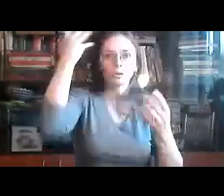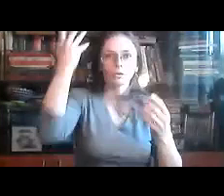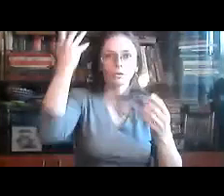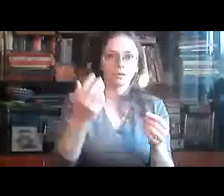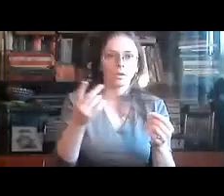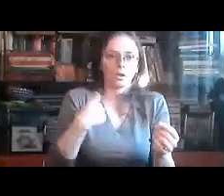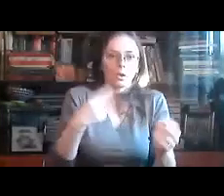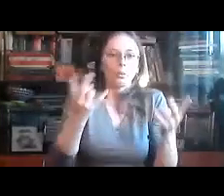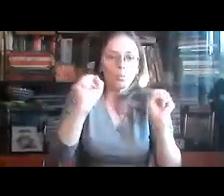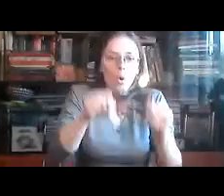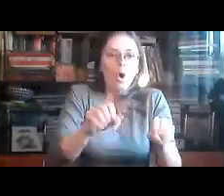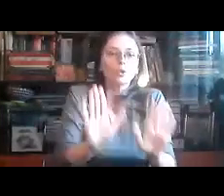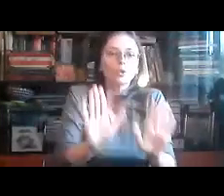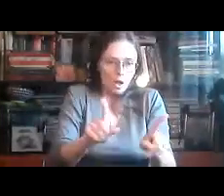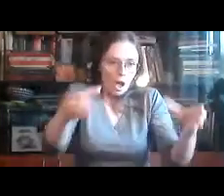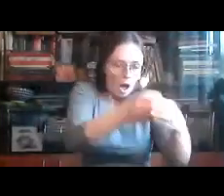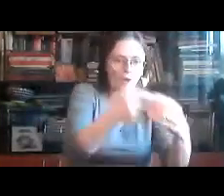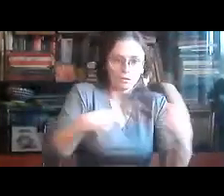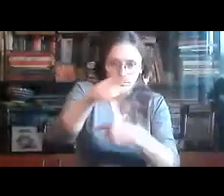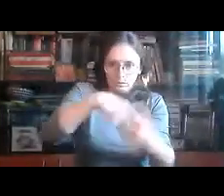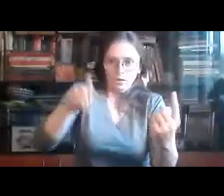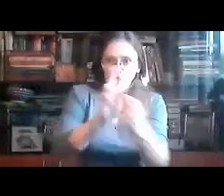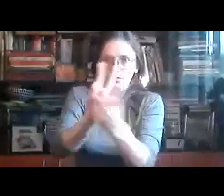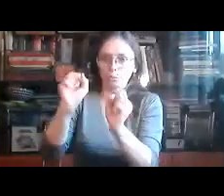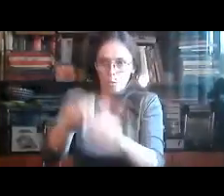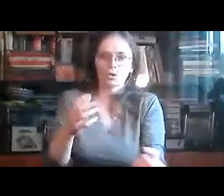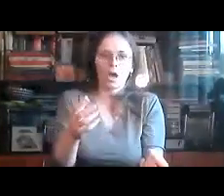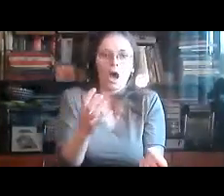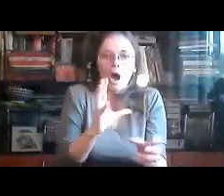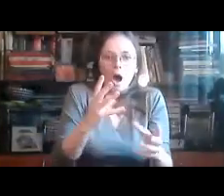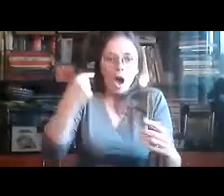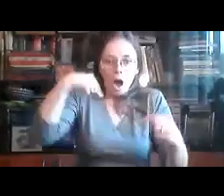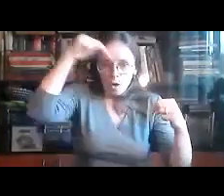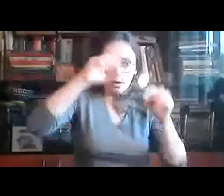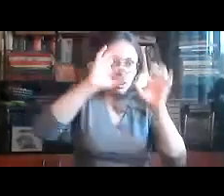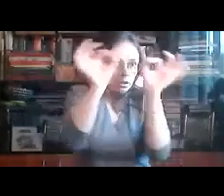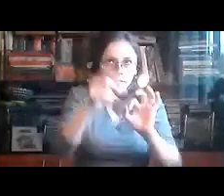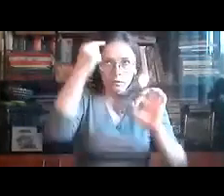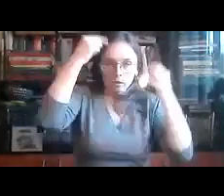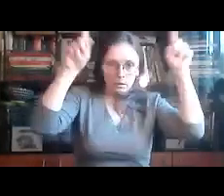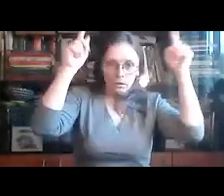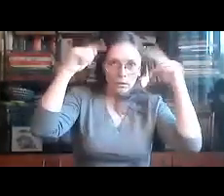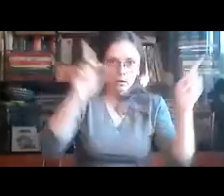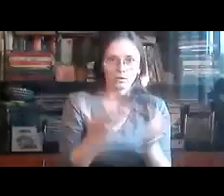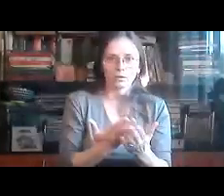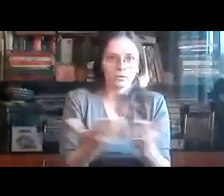интернета, я не знаю, из-за проводов сломаться как-то, пойти не в ту сторону. Почем зря? Да.